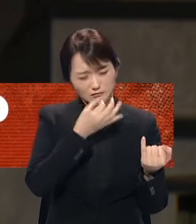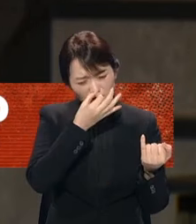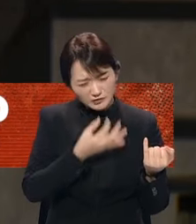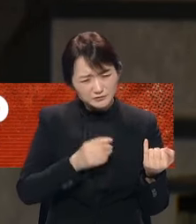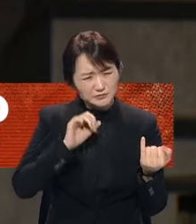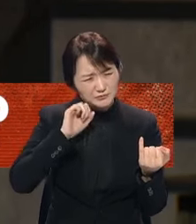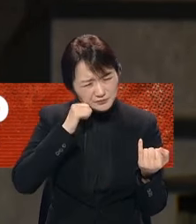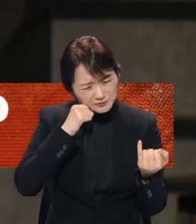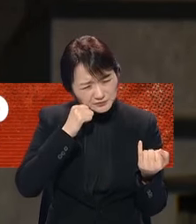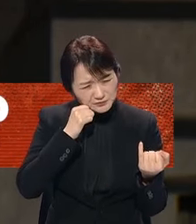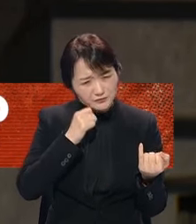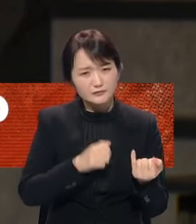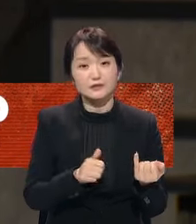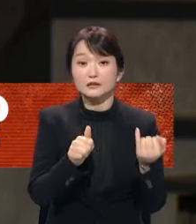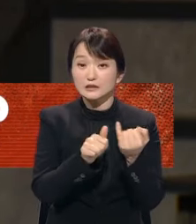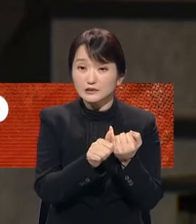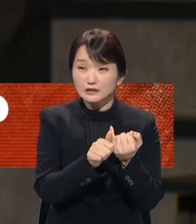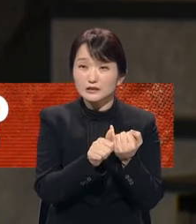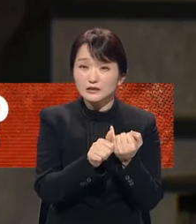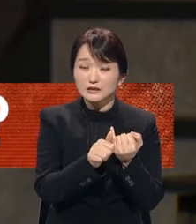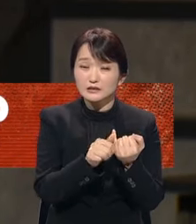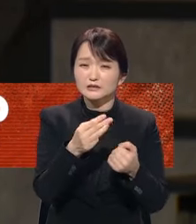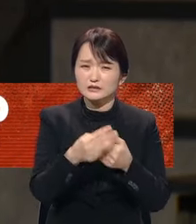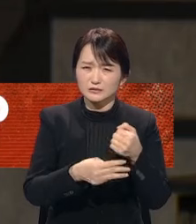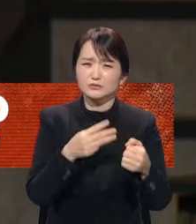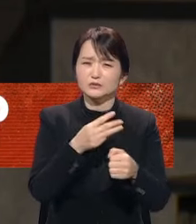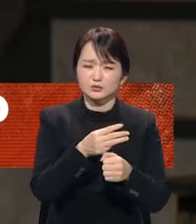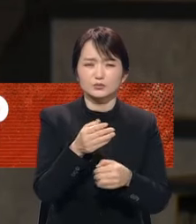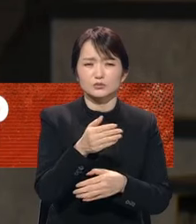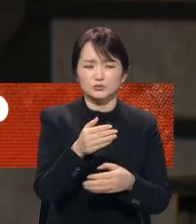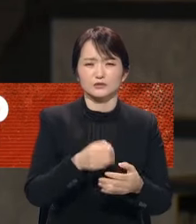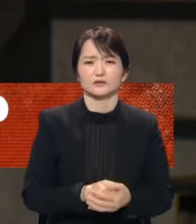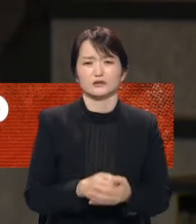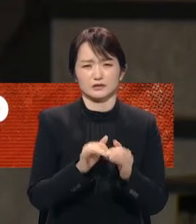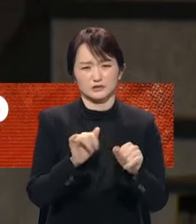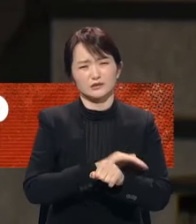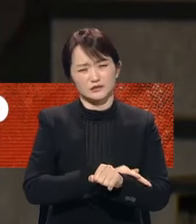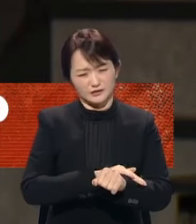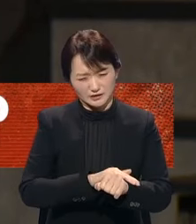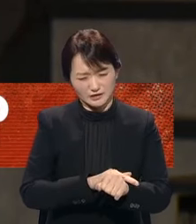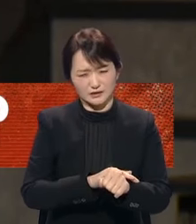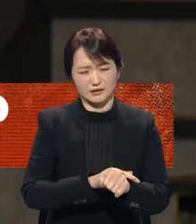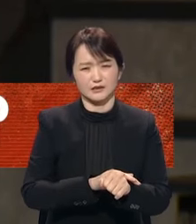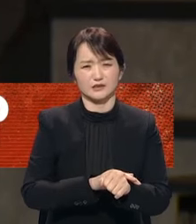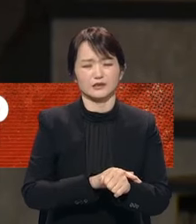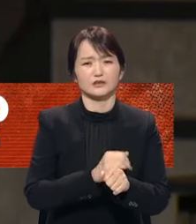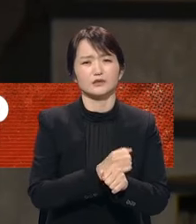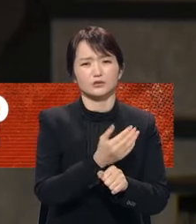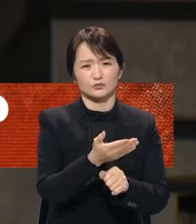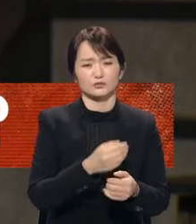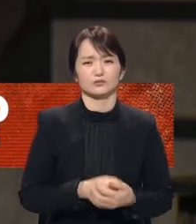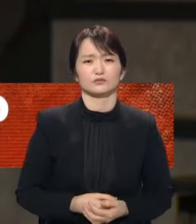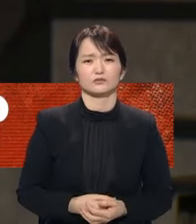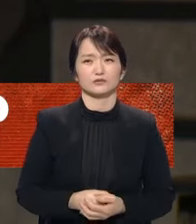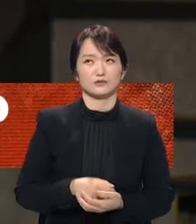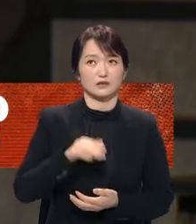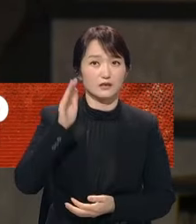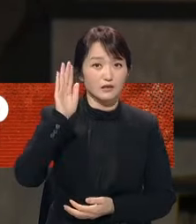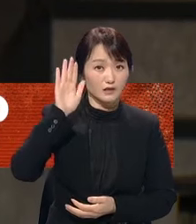온 지 얼마 안 됐고 이렇게 했을 때 좀 인간적으로 잘 대해주시고 그렇게 하는 것이 멀리